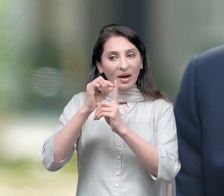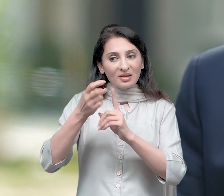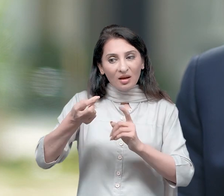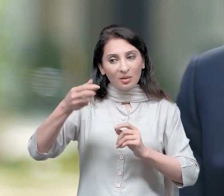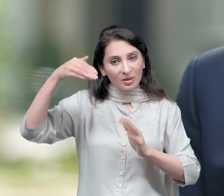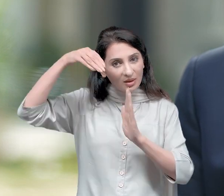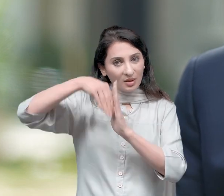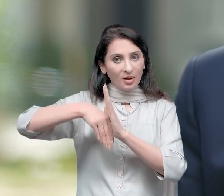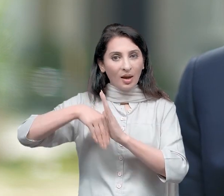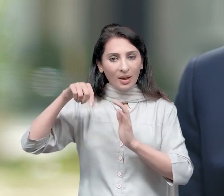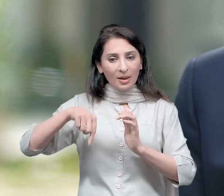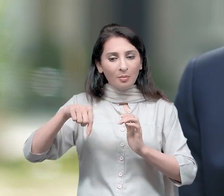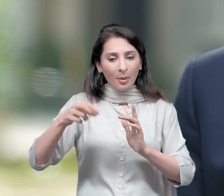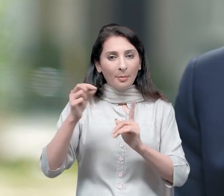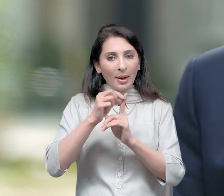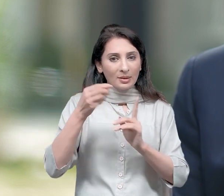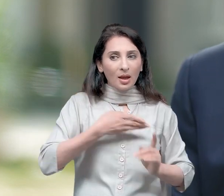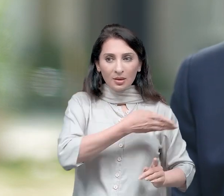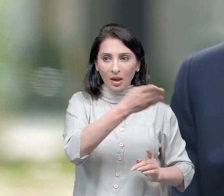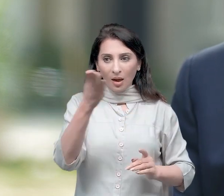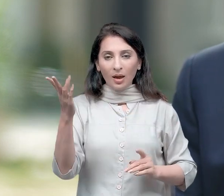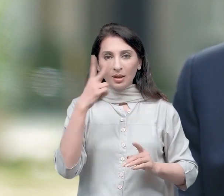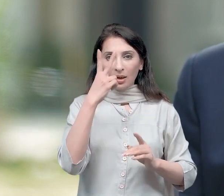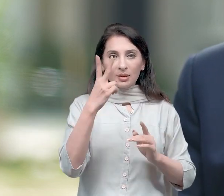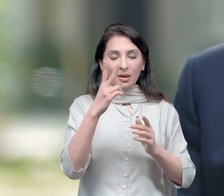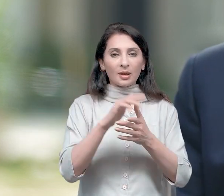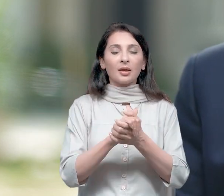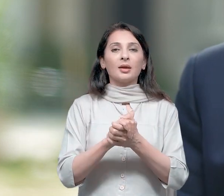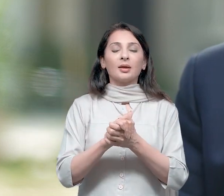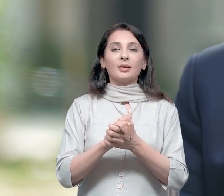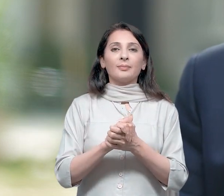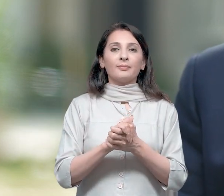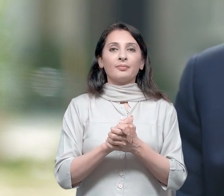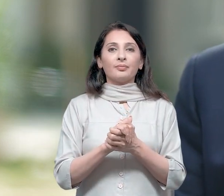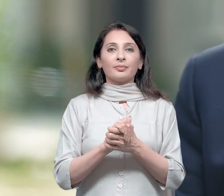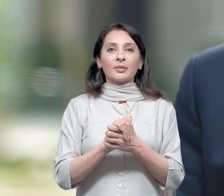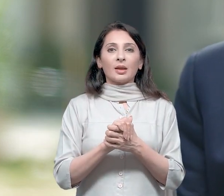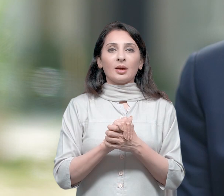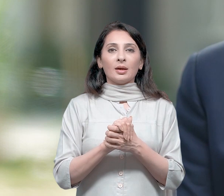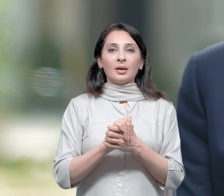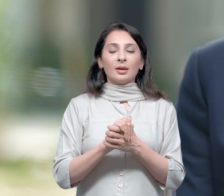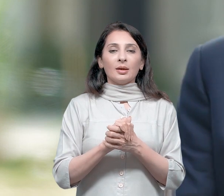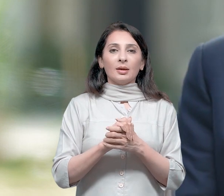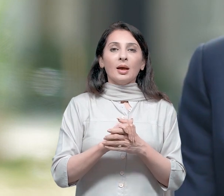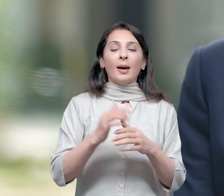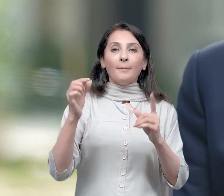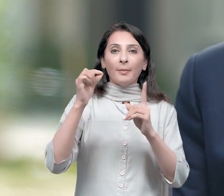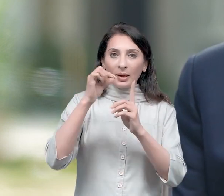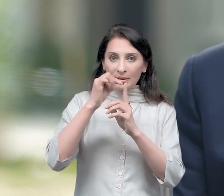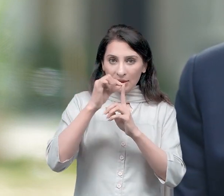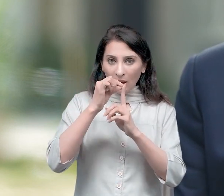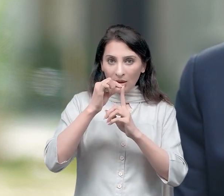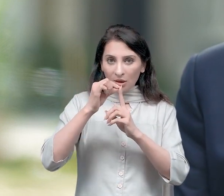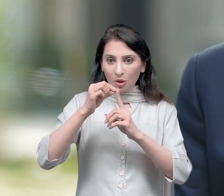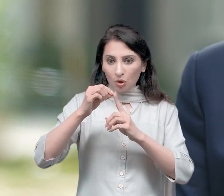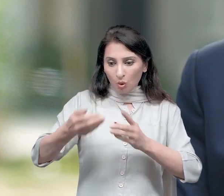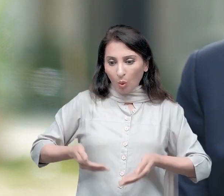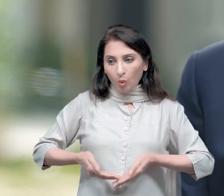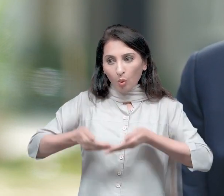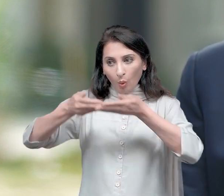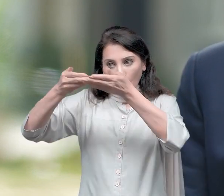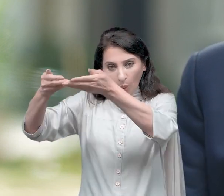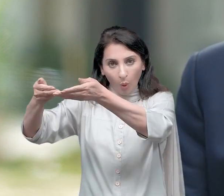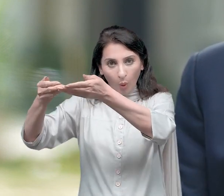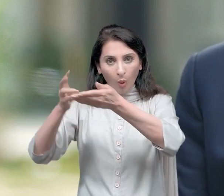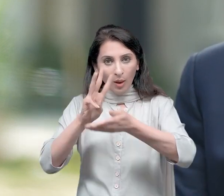حالات دیکھیں پاکستان کے، تو ہمارے ملک کی جو تقریباً ایکسپورٹس ہیں